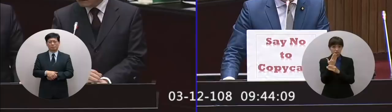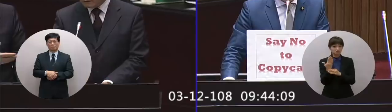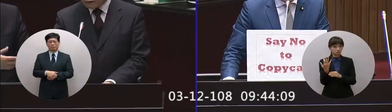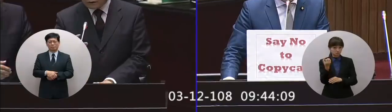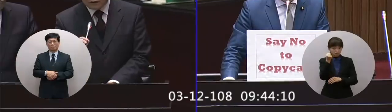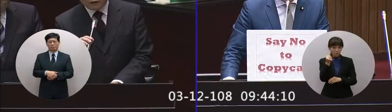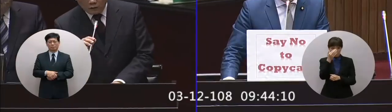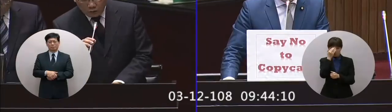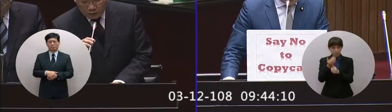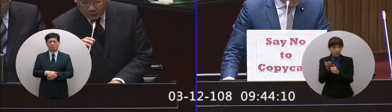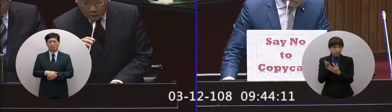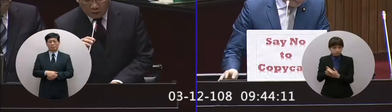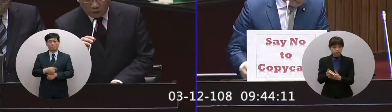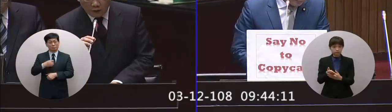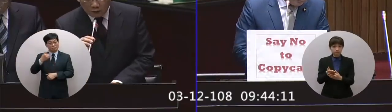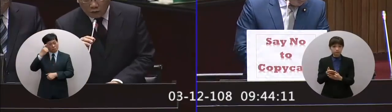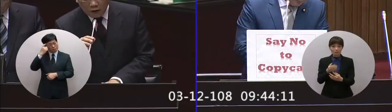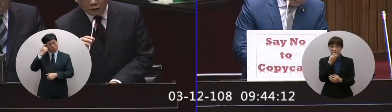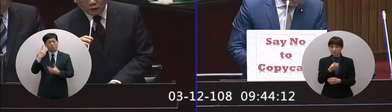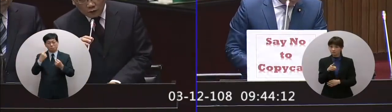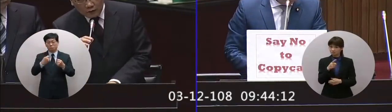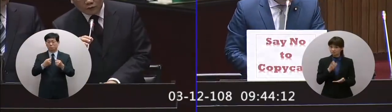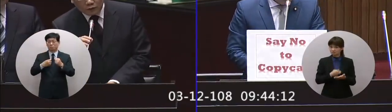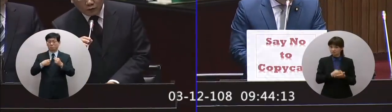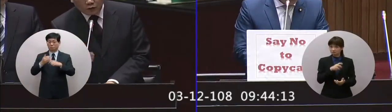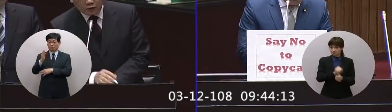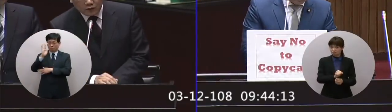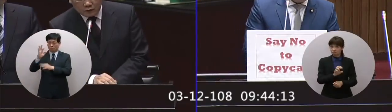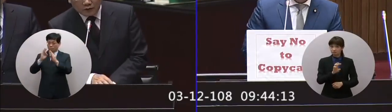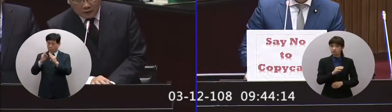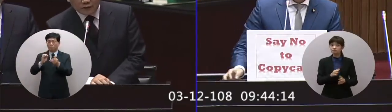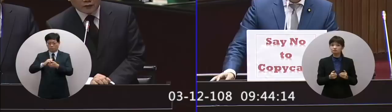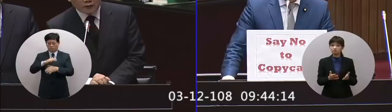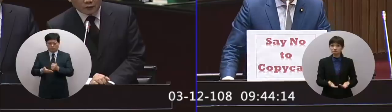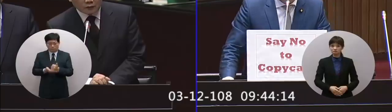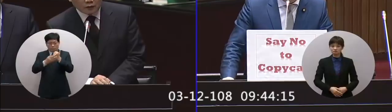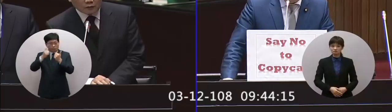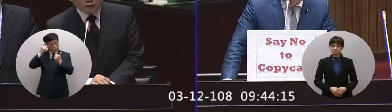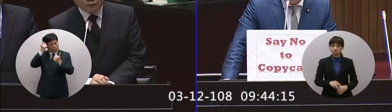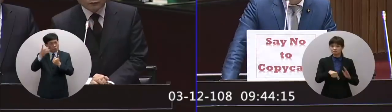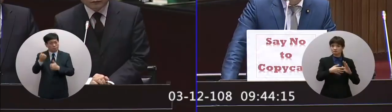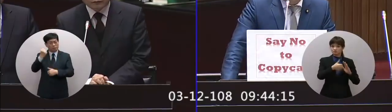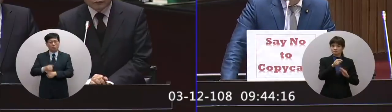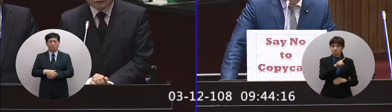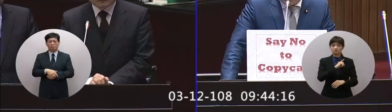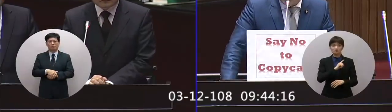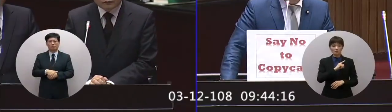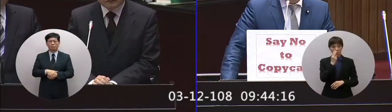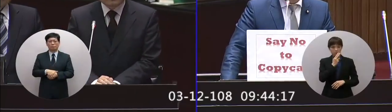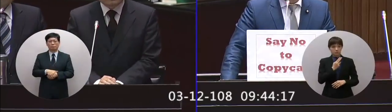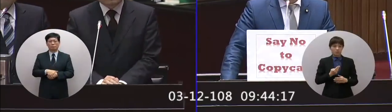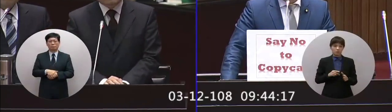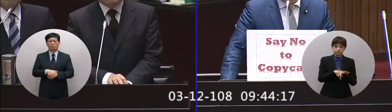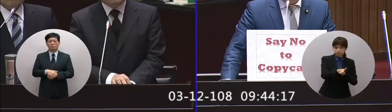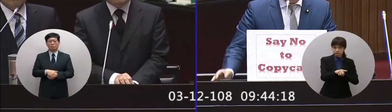要严办？ 我想我们光谷行库都会尊重这个智慧财产权的这个。 院长你冲吼，我